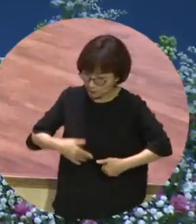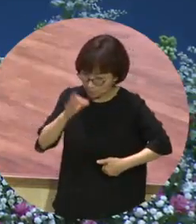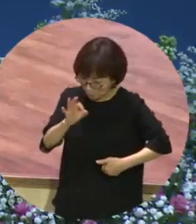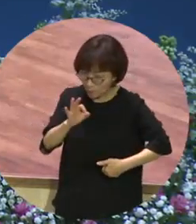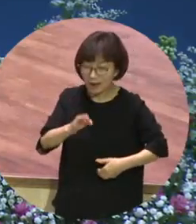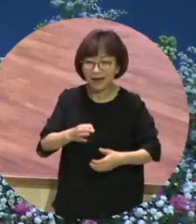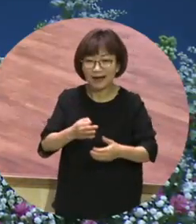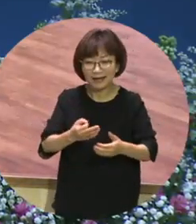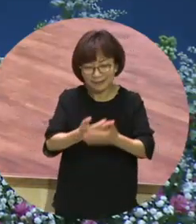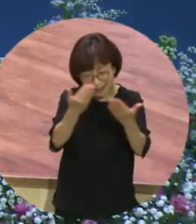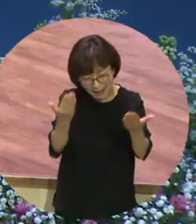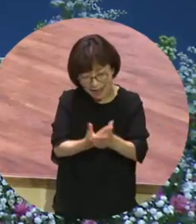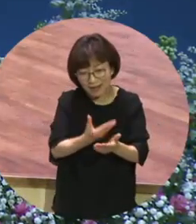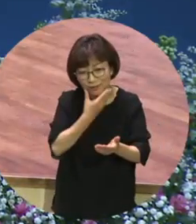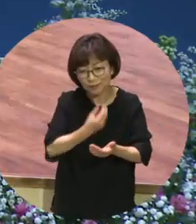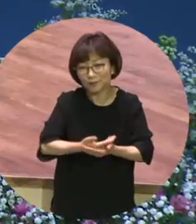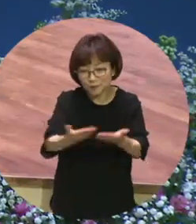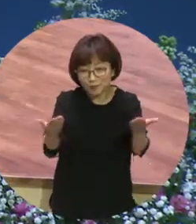채워주시더라고요.